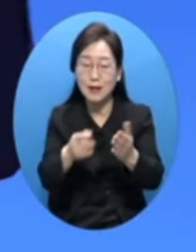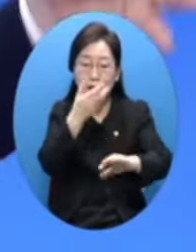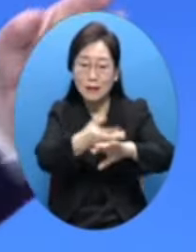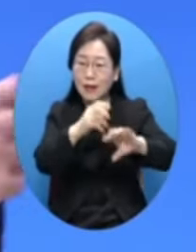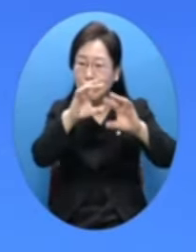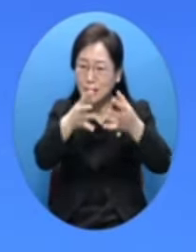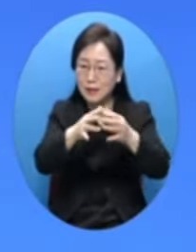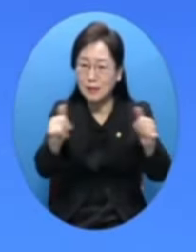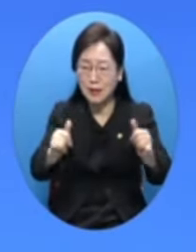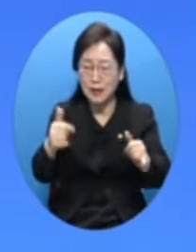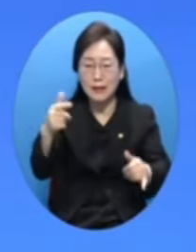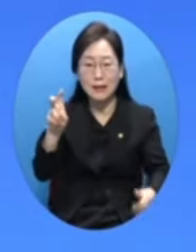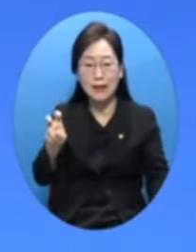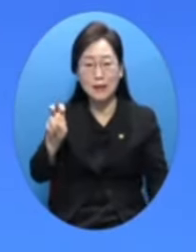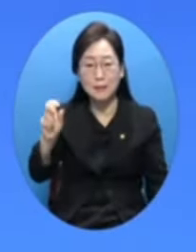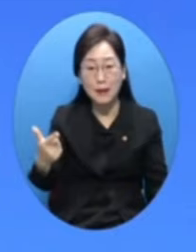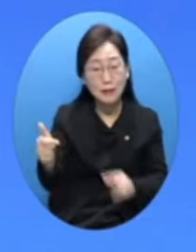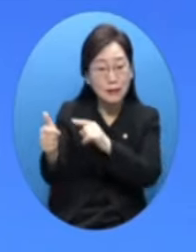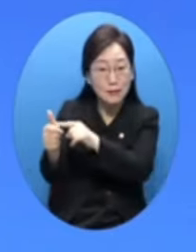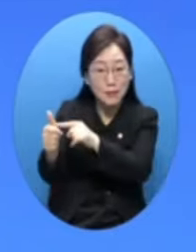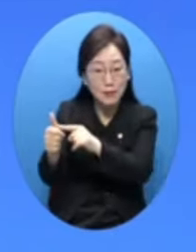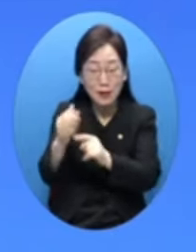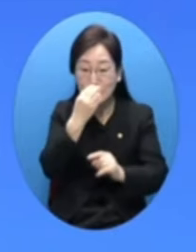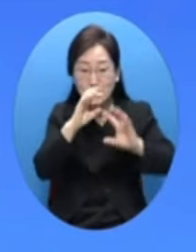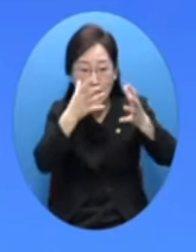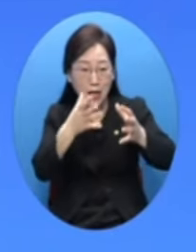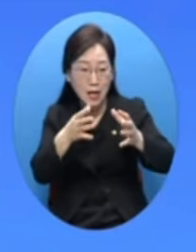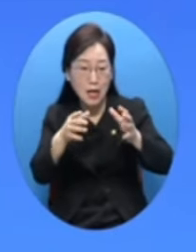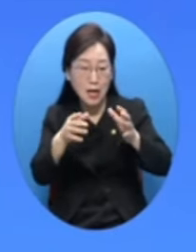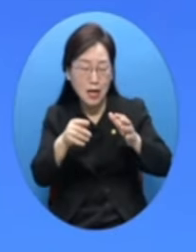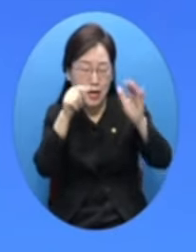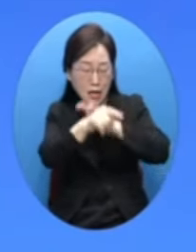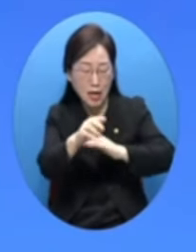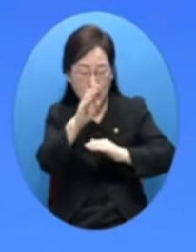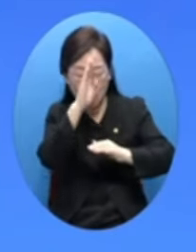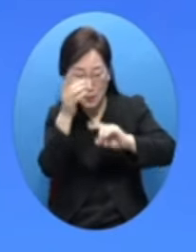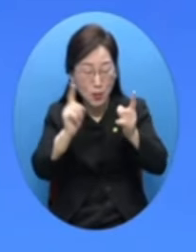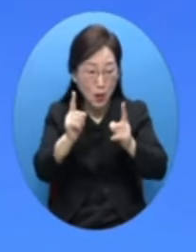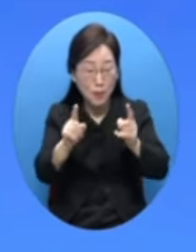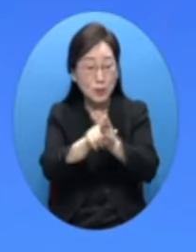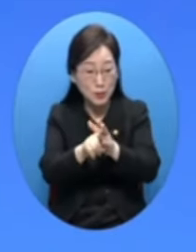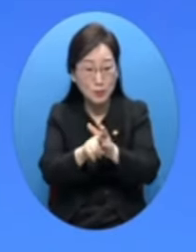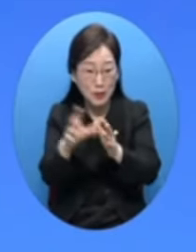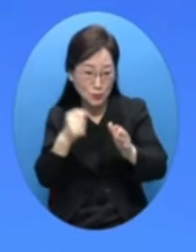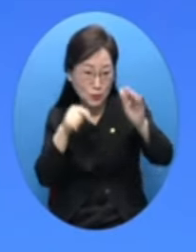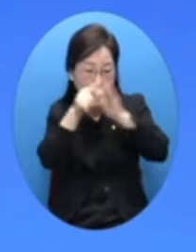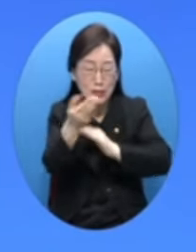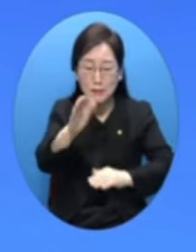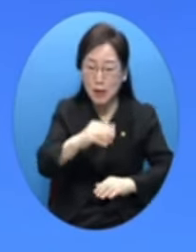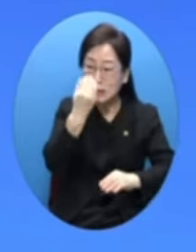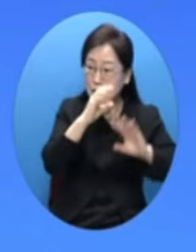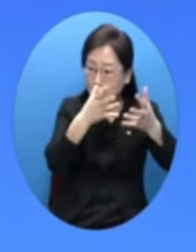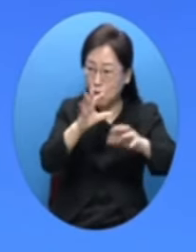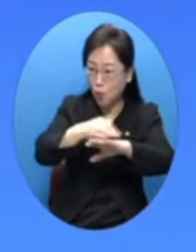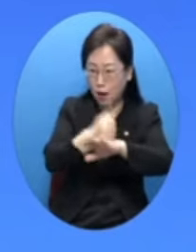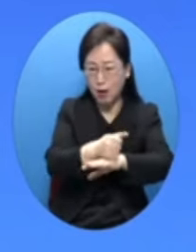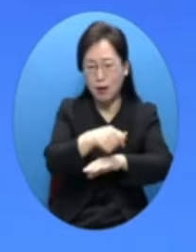사람인 나만은 이스라엘 가면 고침 받겠다고 하는 믿음을 갖고 왔는데 오히려 이스라엘의 왕은 믿음이 없었어요.